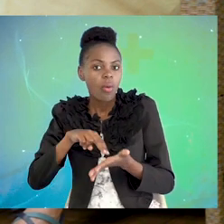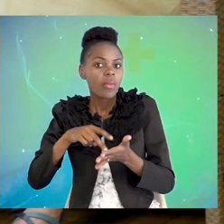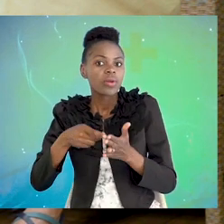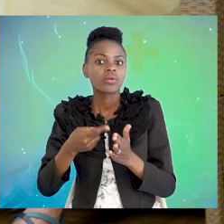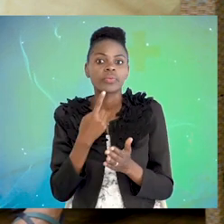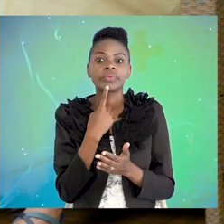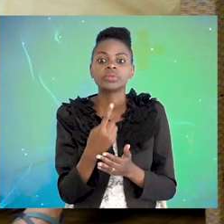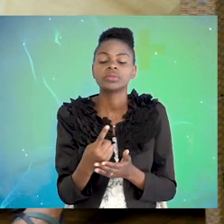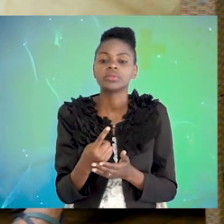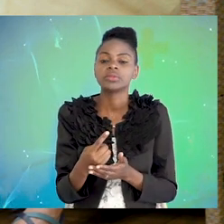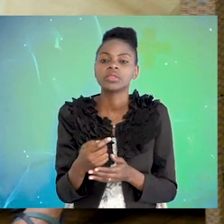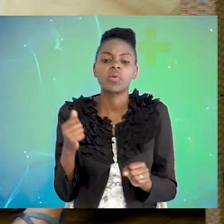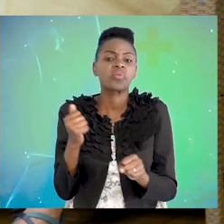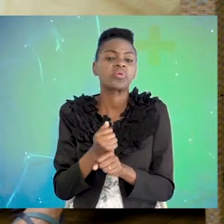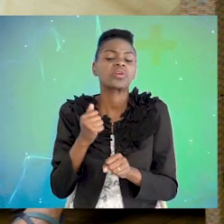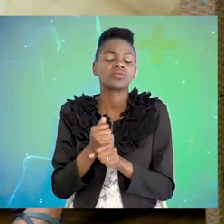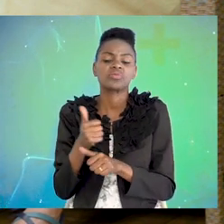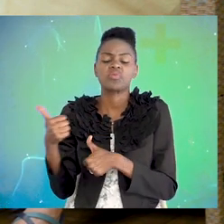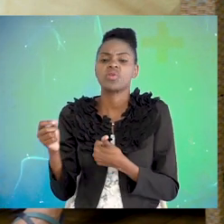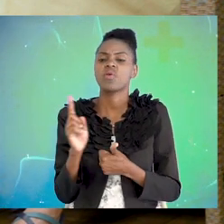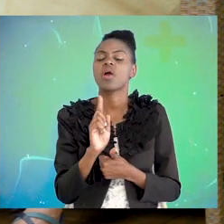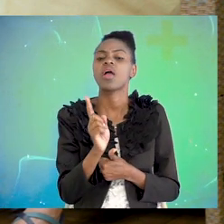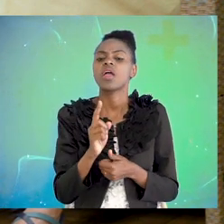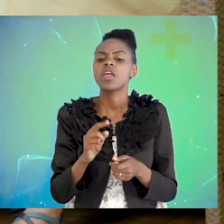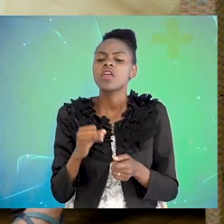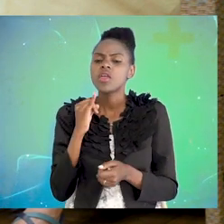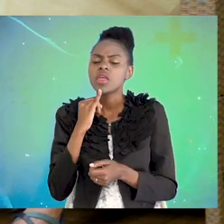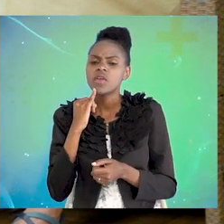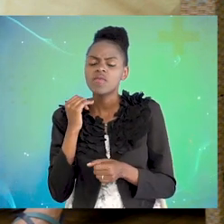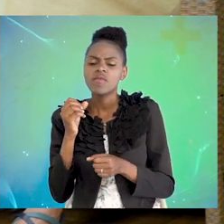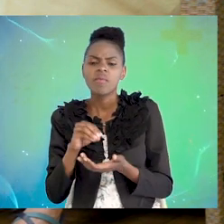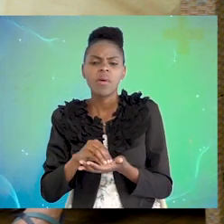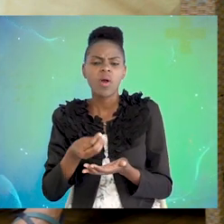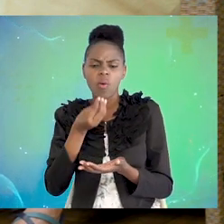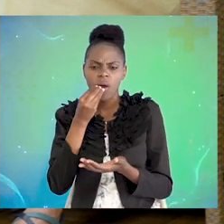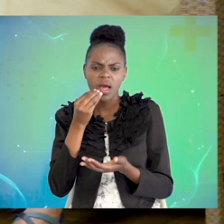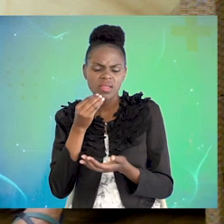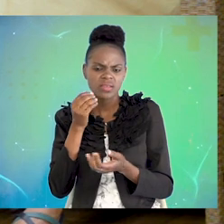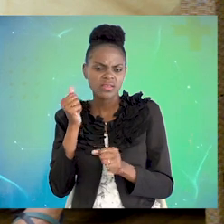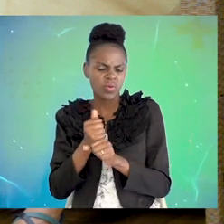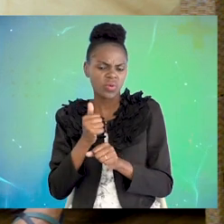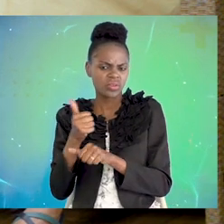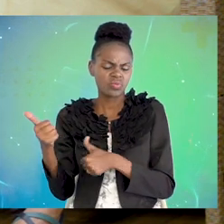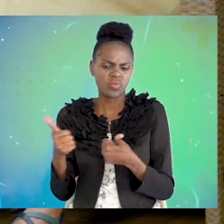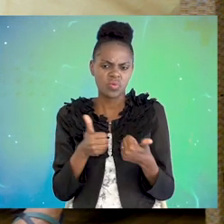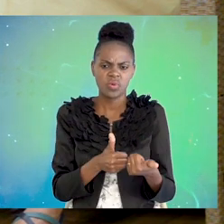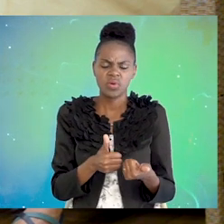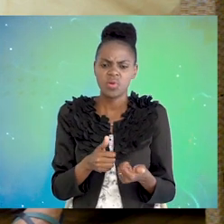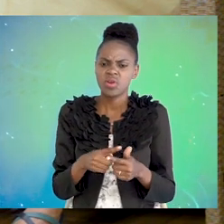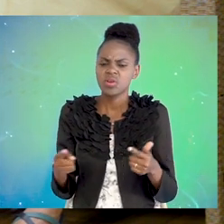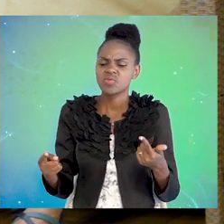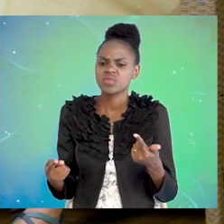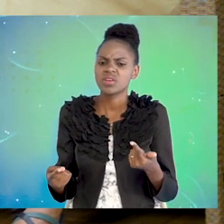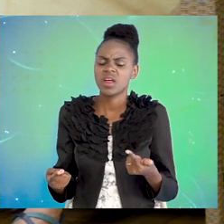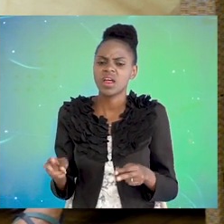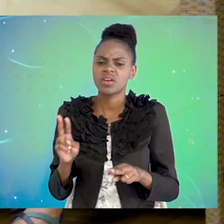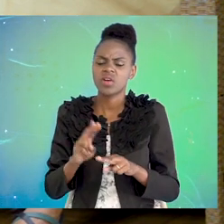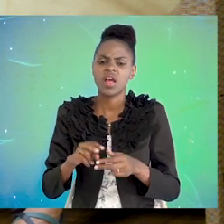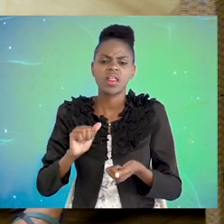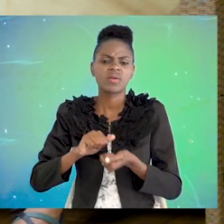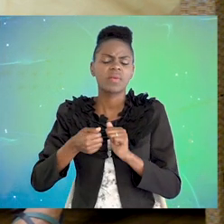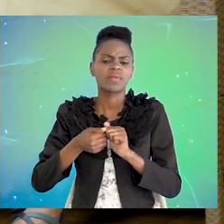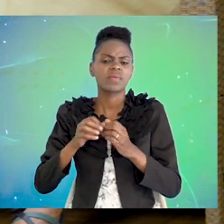kuti saa kukira so nchitu. Nde, ngati mangupala saa kukira so nchitu munda kuduwa ntenda ya mene. Smaller idea una kuti yakuzobanga